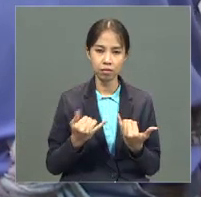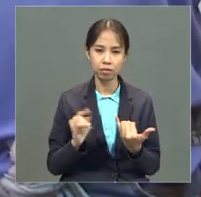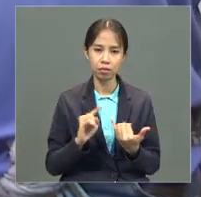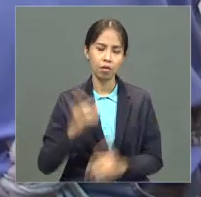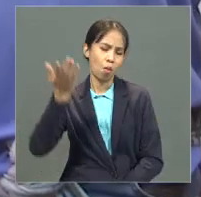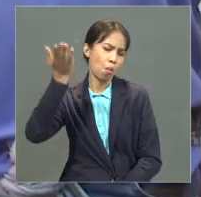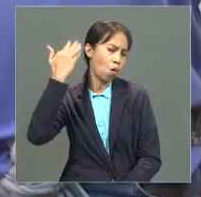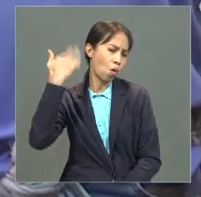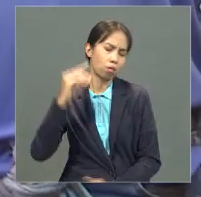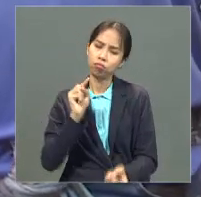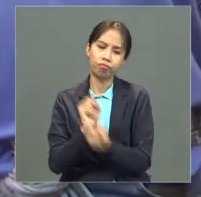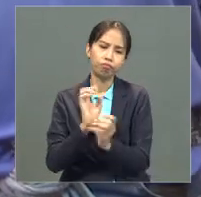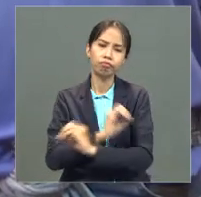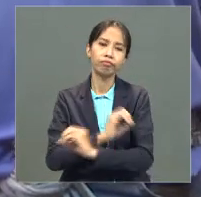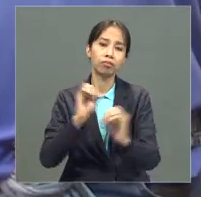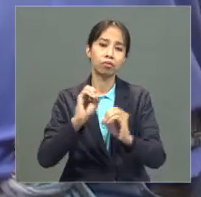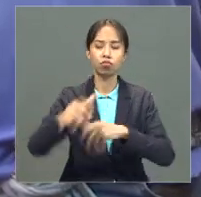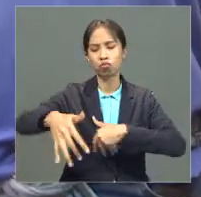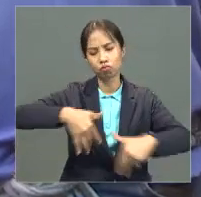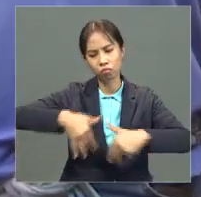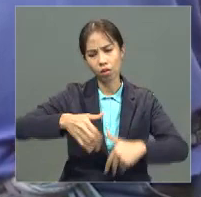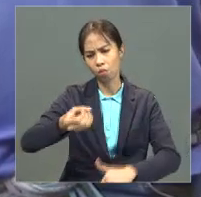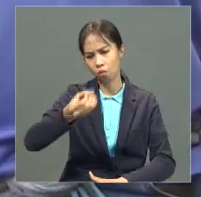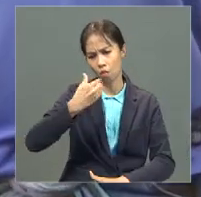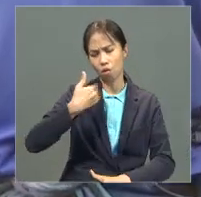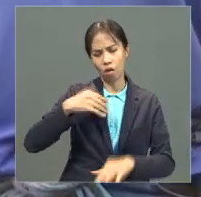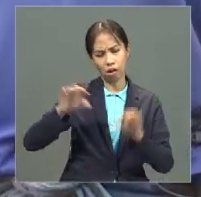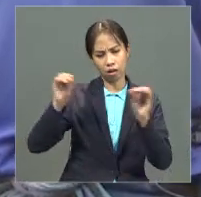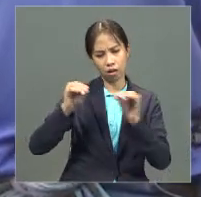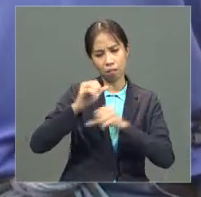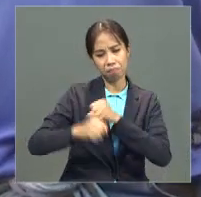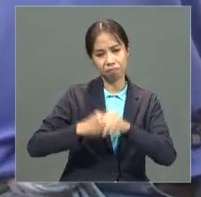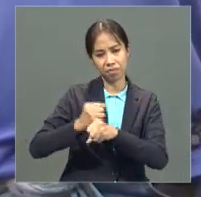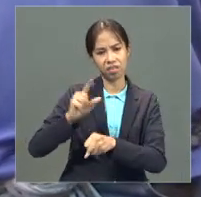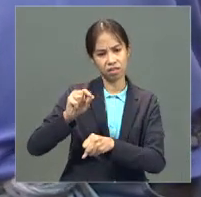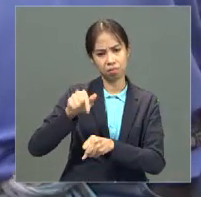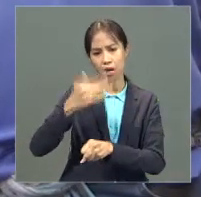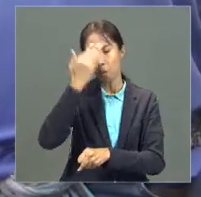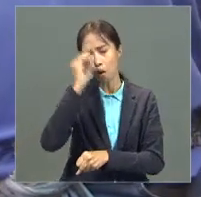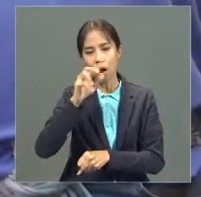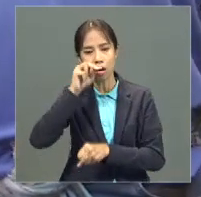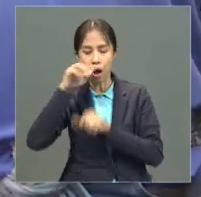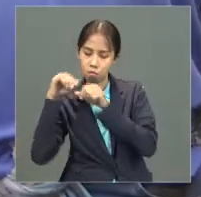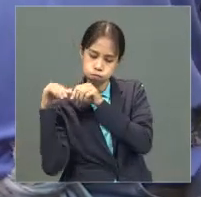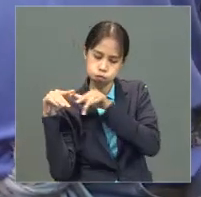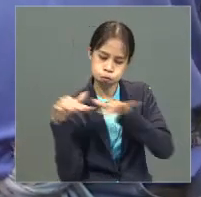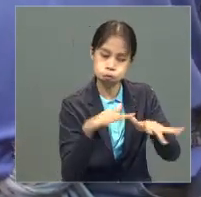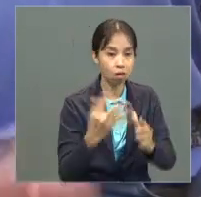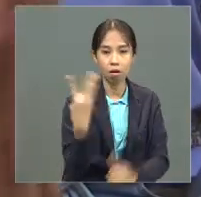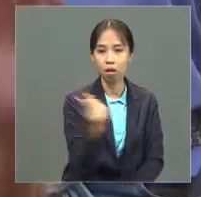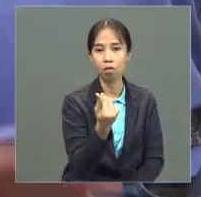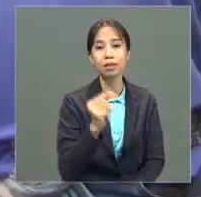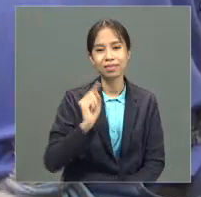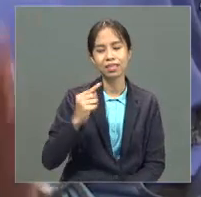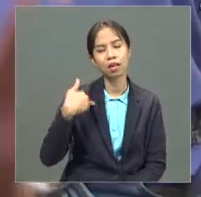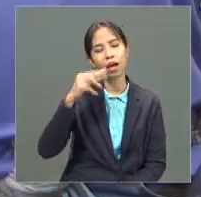ไม่เคยเกิดขึ้นเลยชาวบ้านบอกว่าเป็นเวลาเกือบ20ปีที่น้ำมาไวขนาดนี้เขาไม่เคยมีแต่น้ำจะ